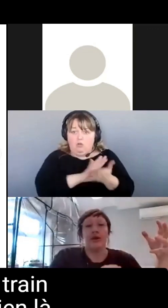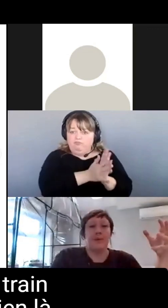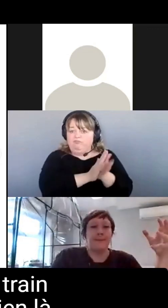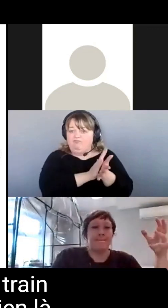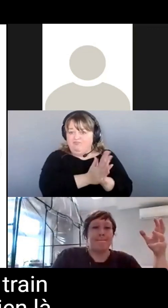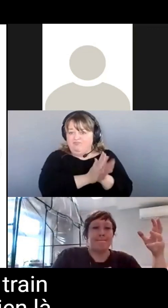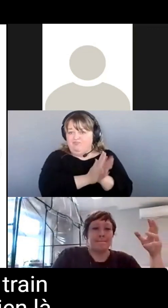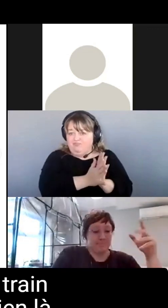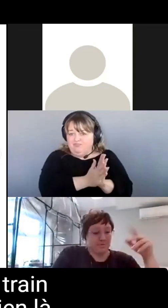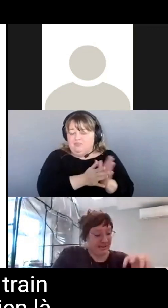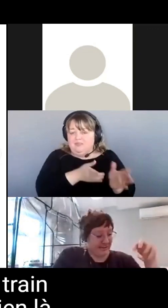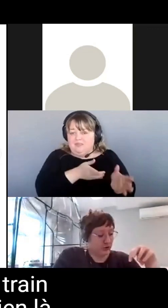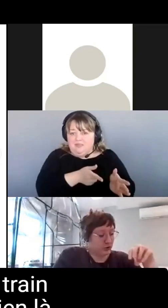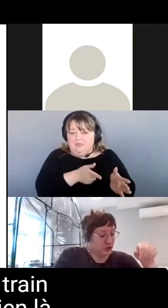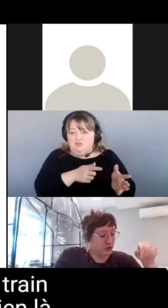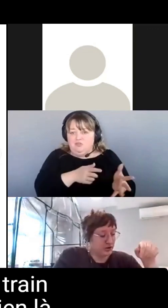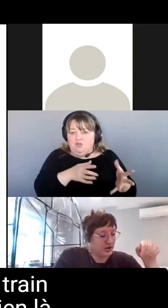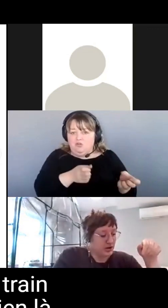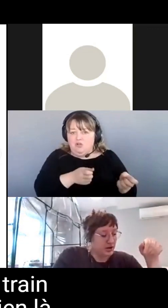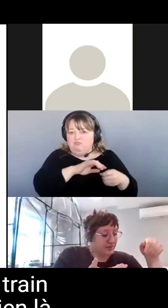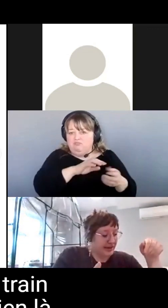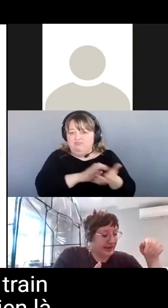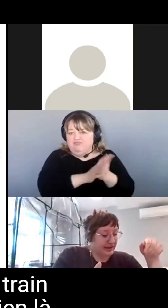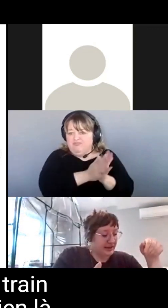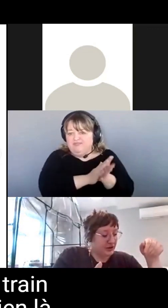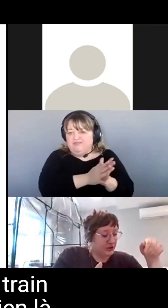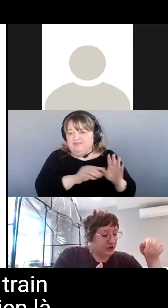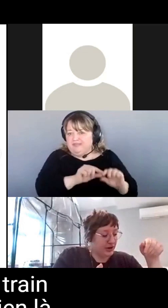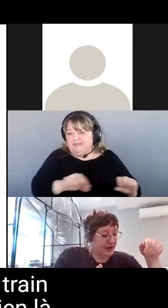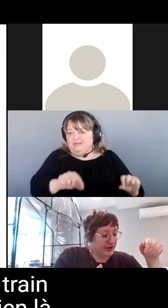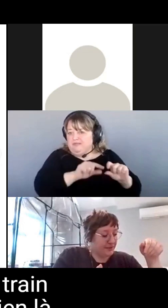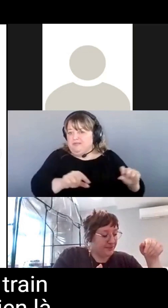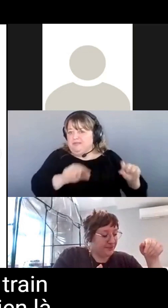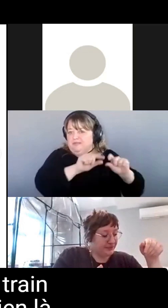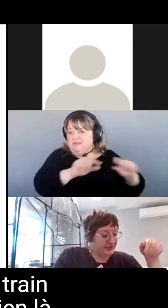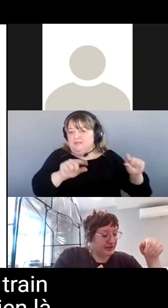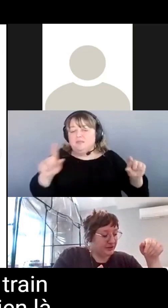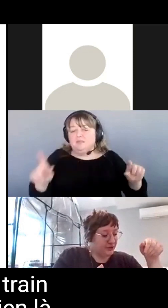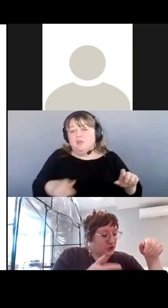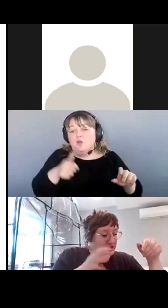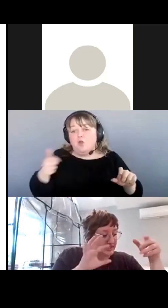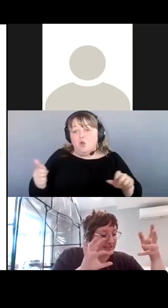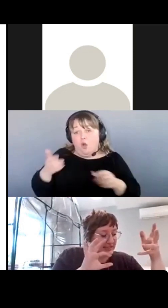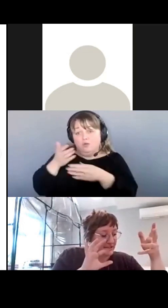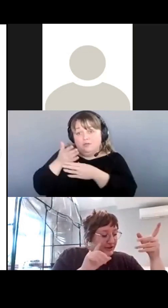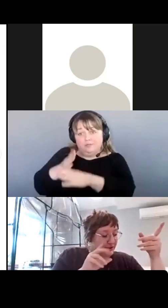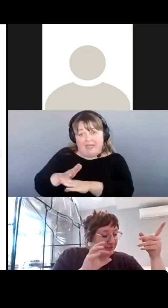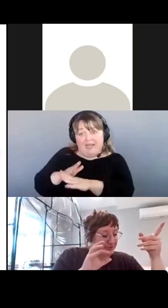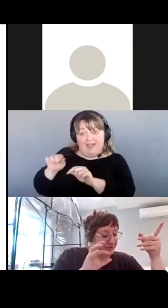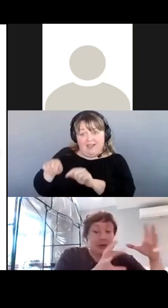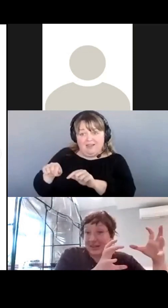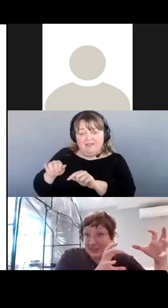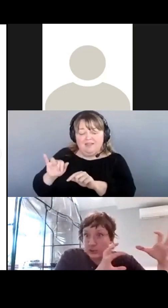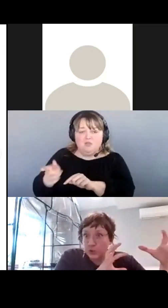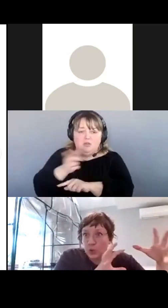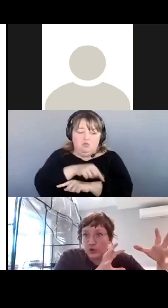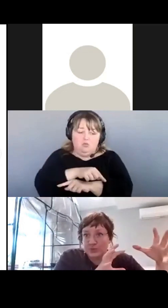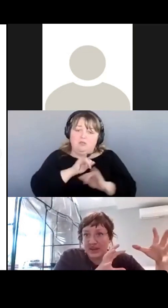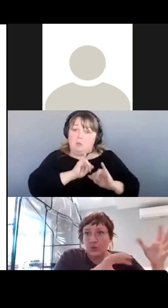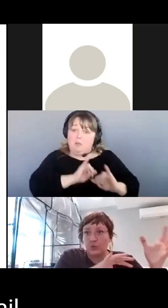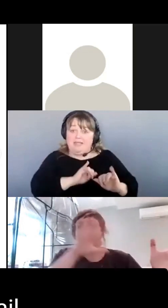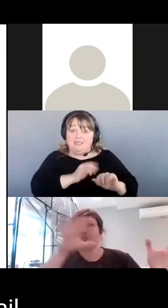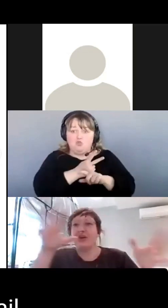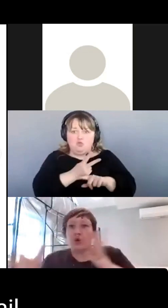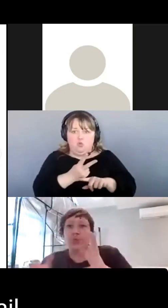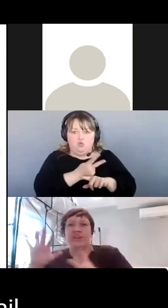puis créer du jus, ben là, faut le laisser fermenter 2-3